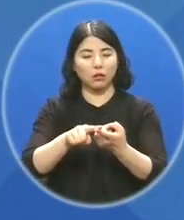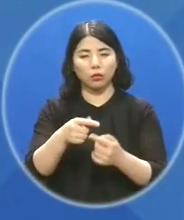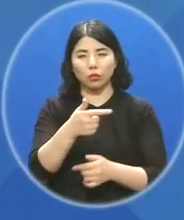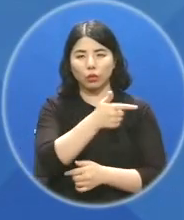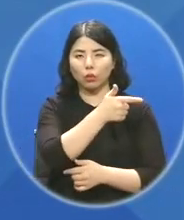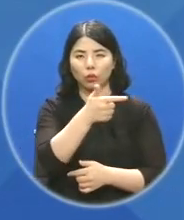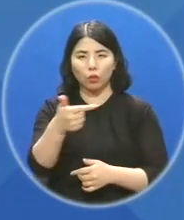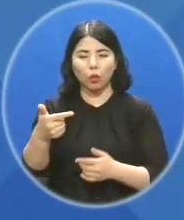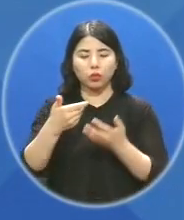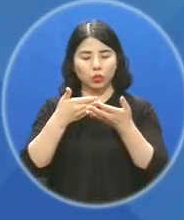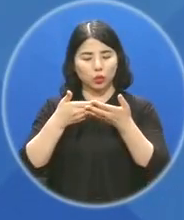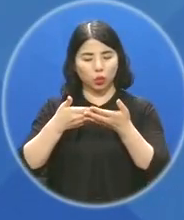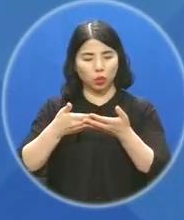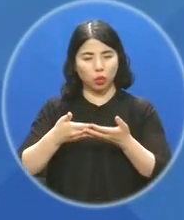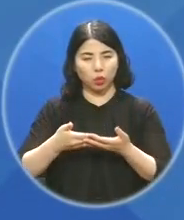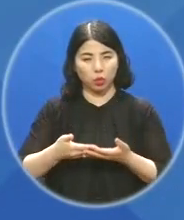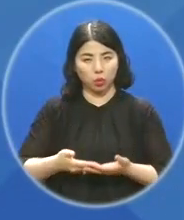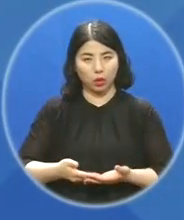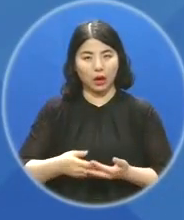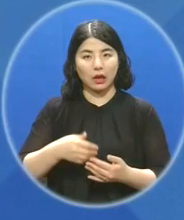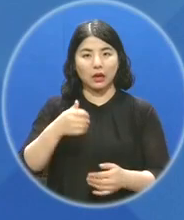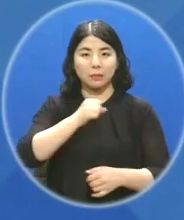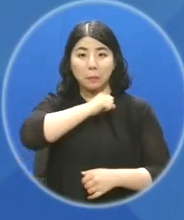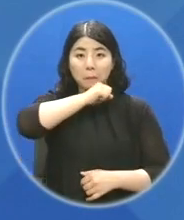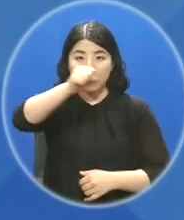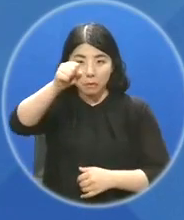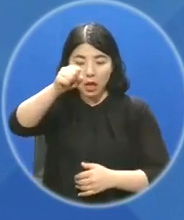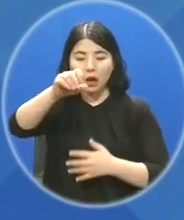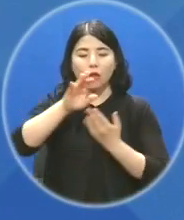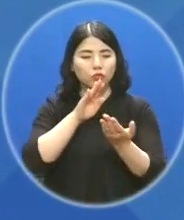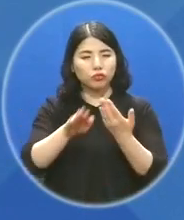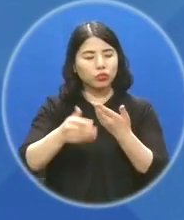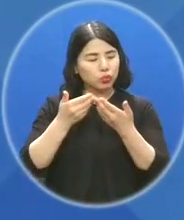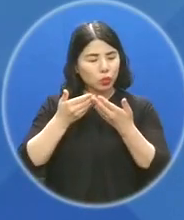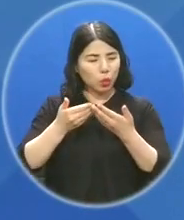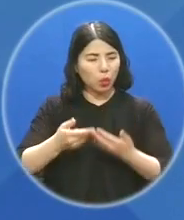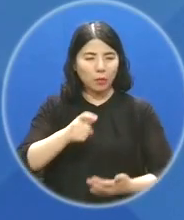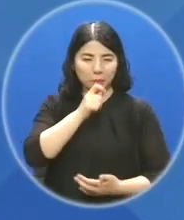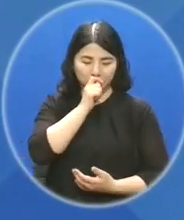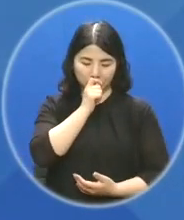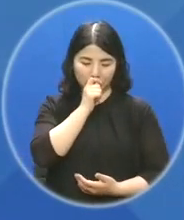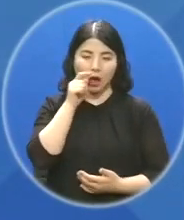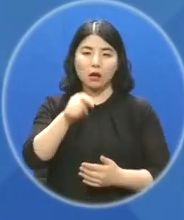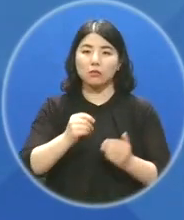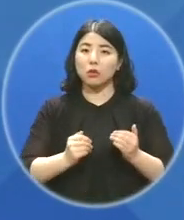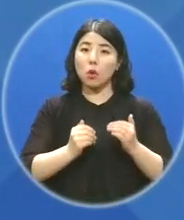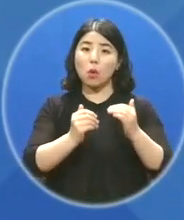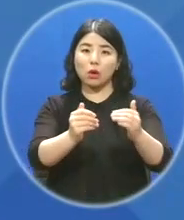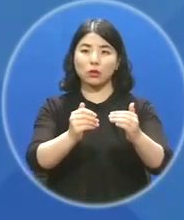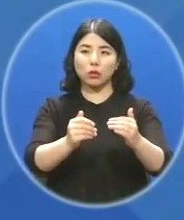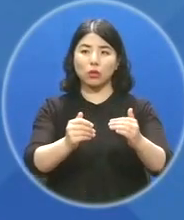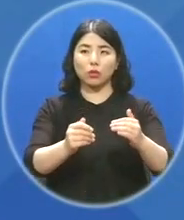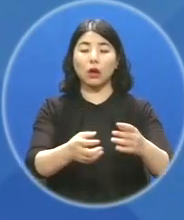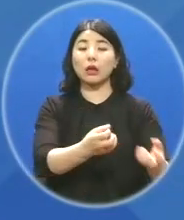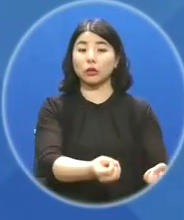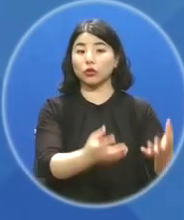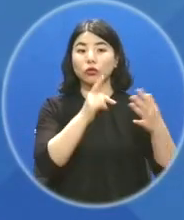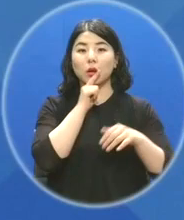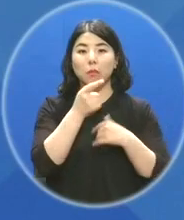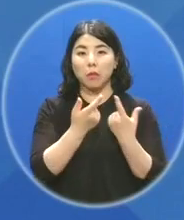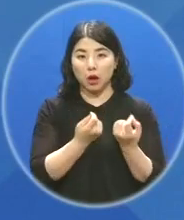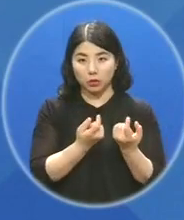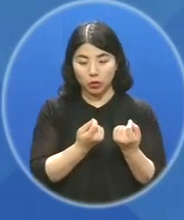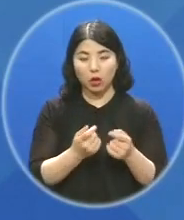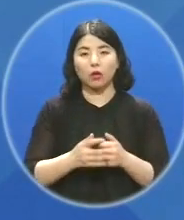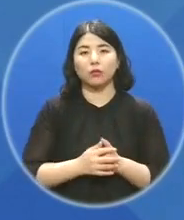너무 조용하고 있습니다. 당선까지만 되면. 그렇죠. 그러니까 이게 당선되는 과정에서도 사실은 아까 축제